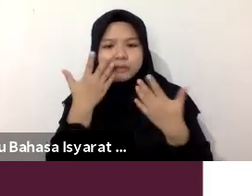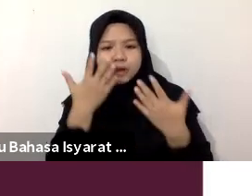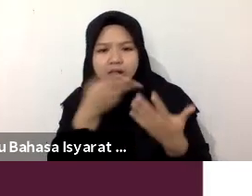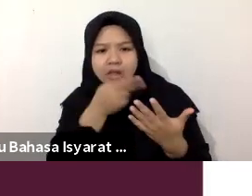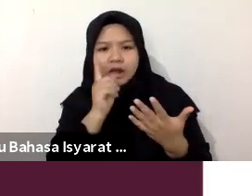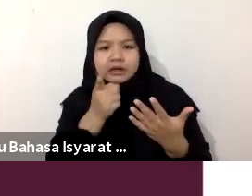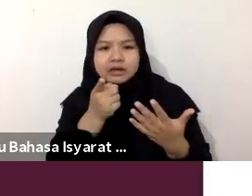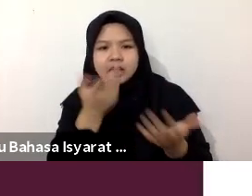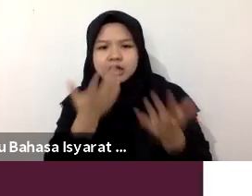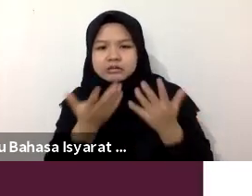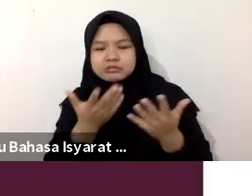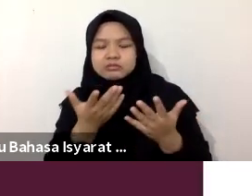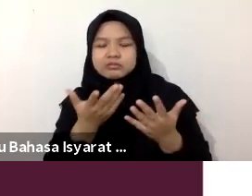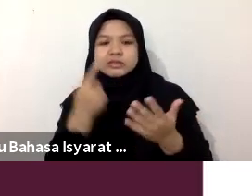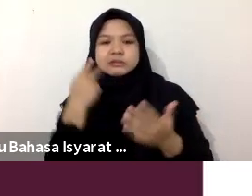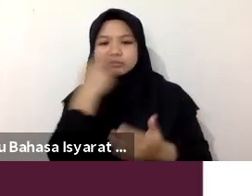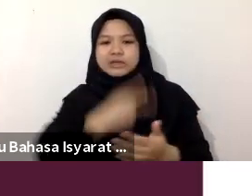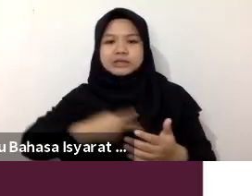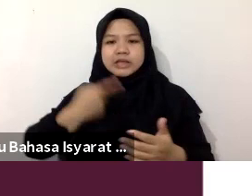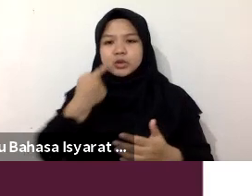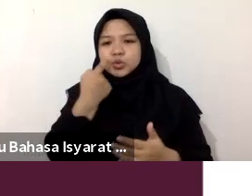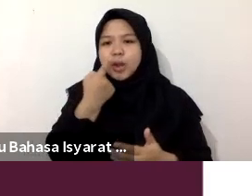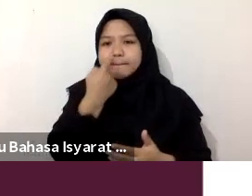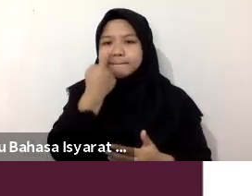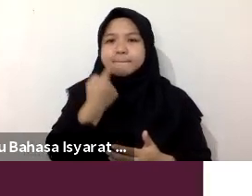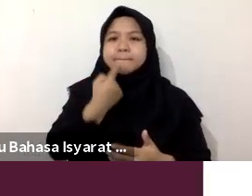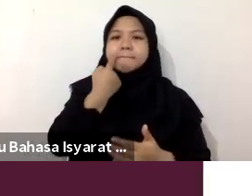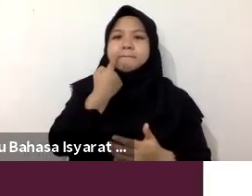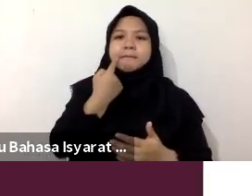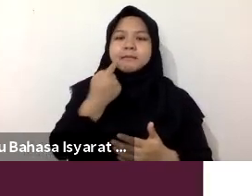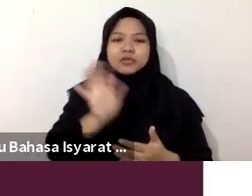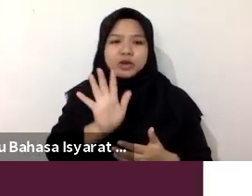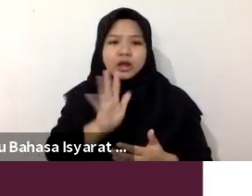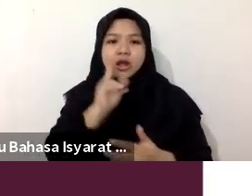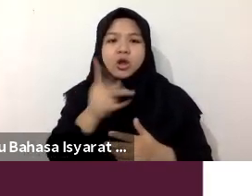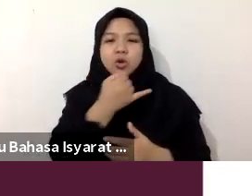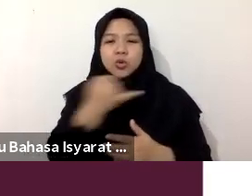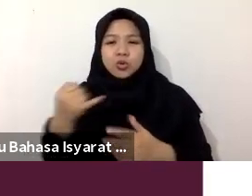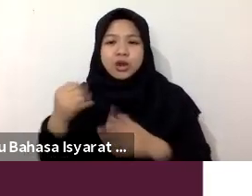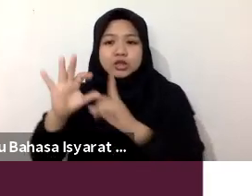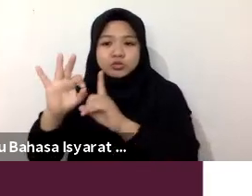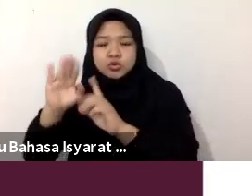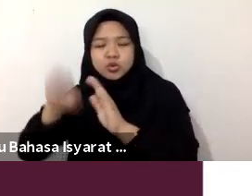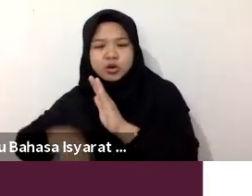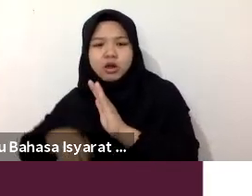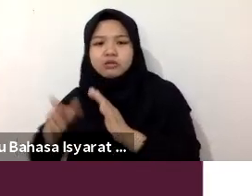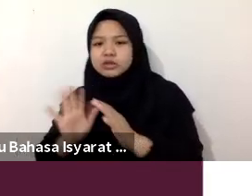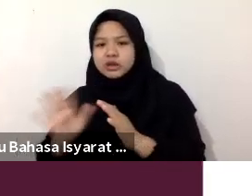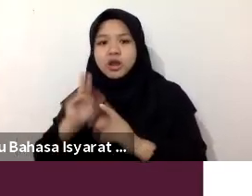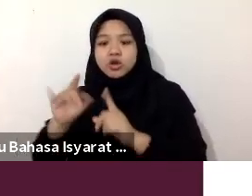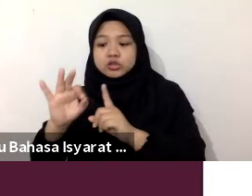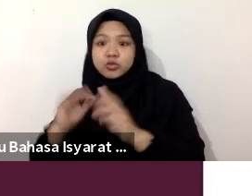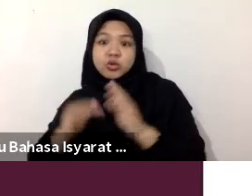indikasi untuk dilakukan pemeriksaan swab atau tidak. Kalau kurang dari 10 biasanya tidak, tetapi kalau lebih dari 10 dilanjutkan